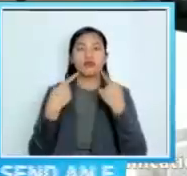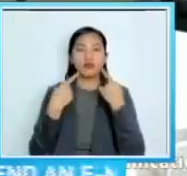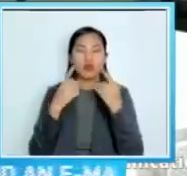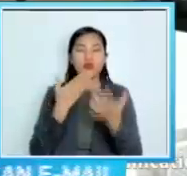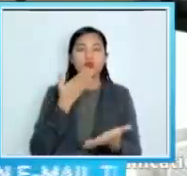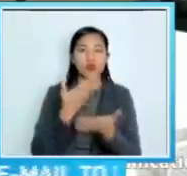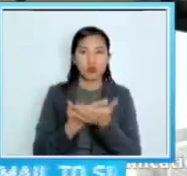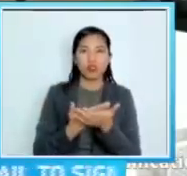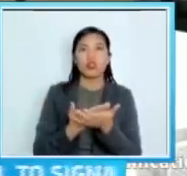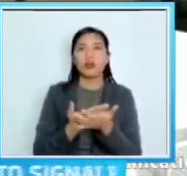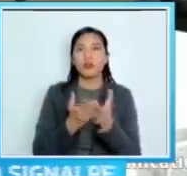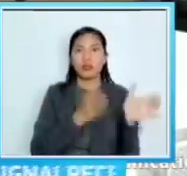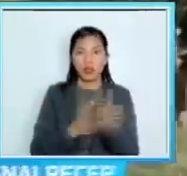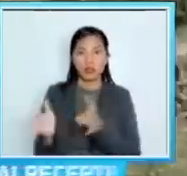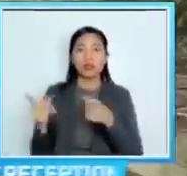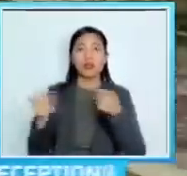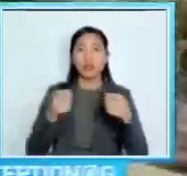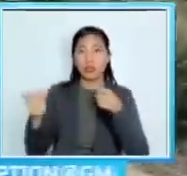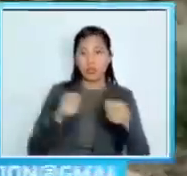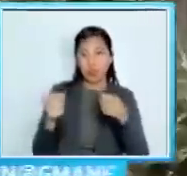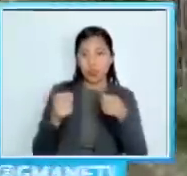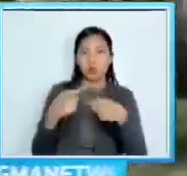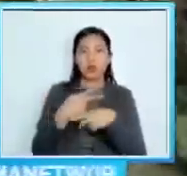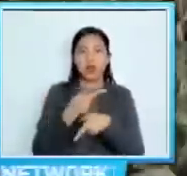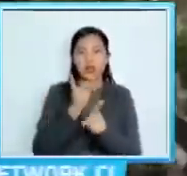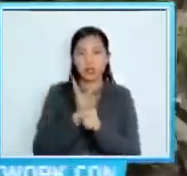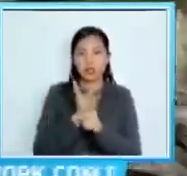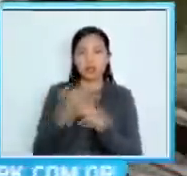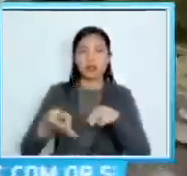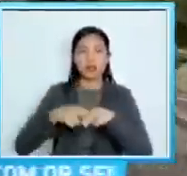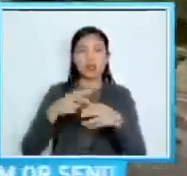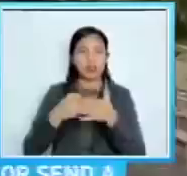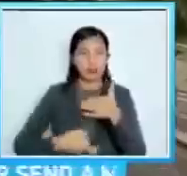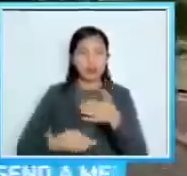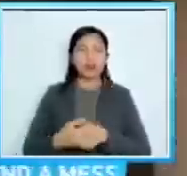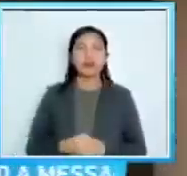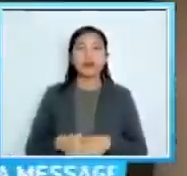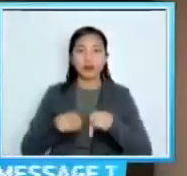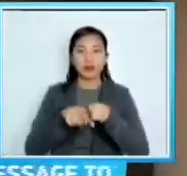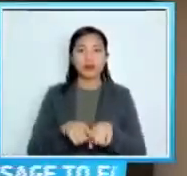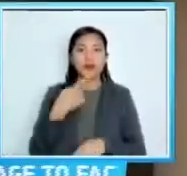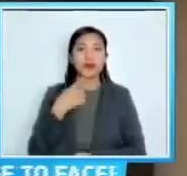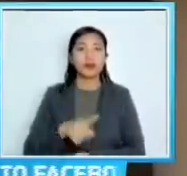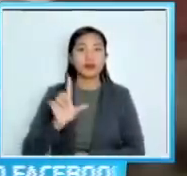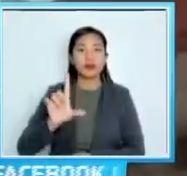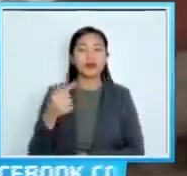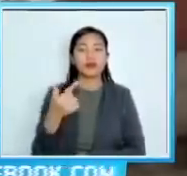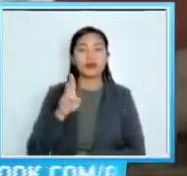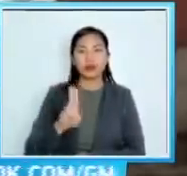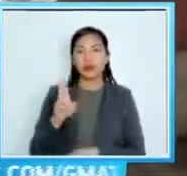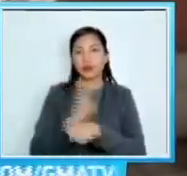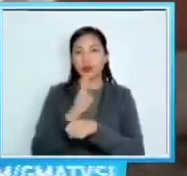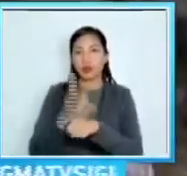control the prices of goods. Inutusan niya rin ang mga lokal na opisyal sa mga apektadong lugar na gamitin na ang natitira